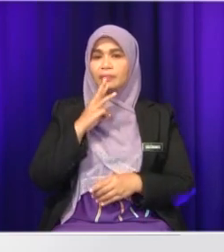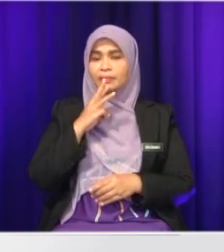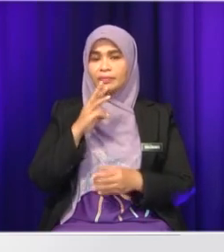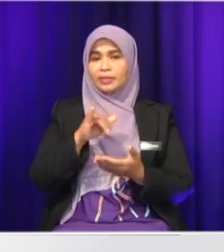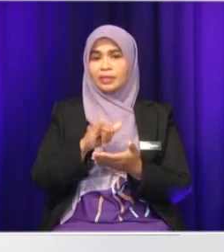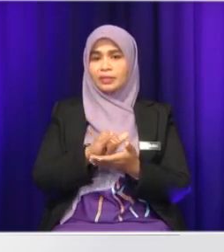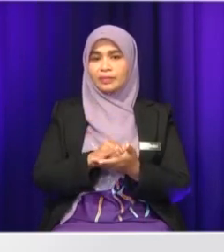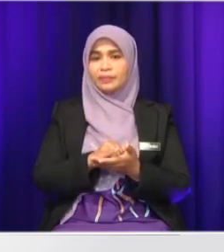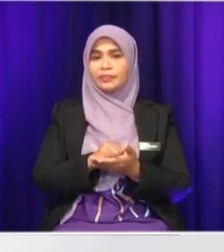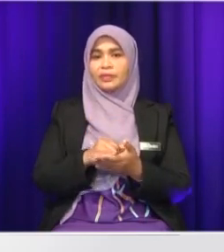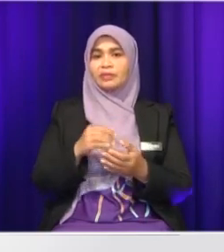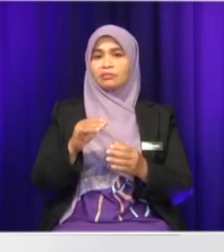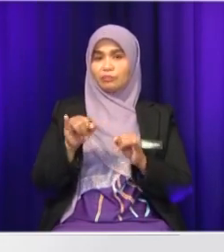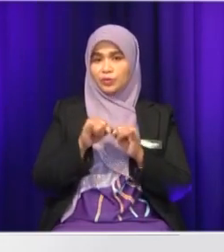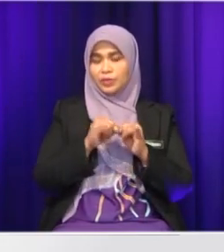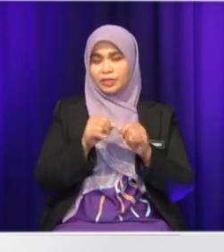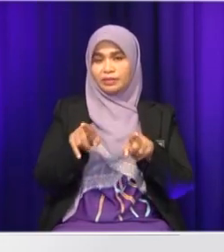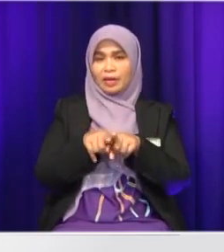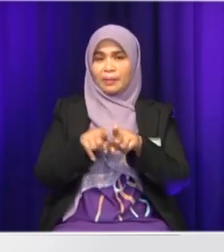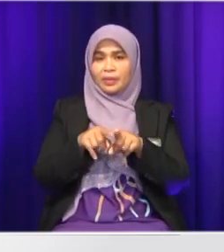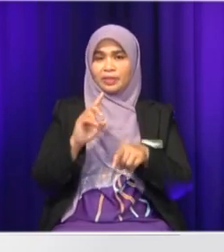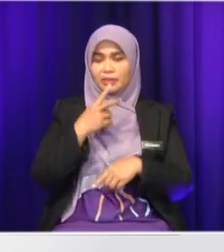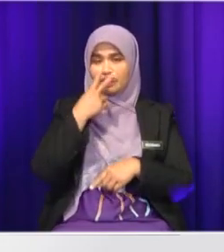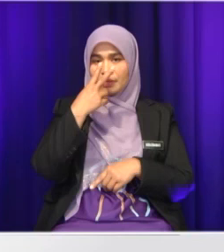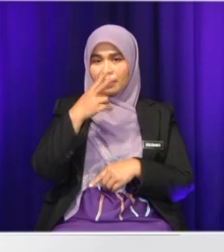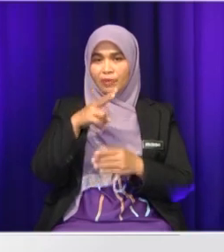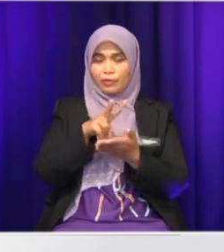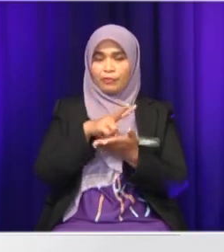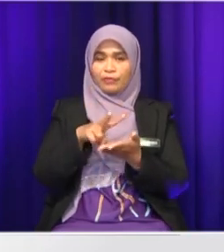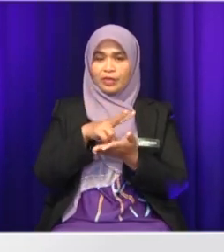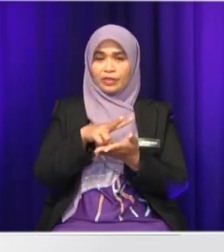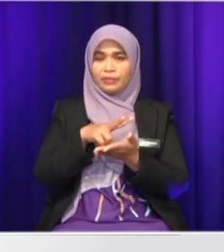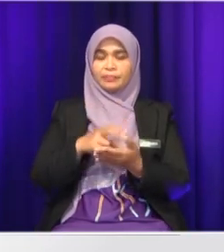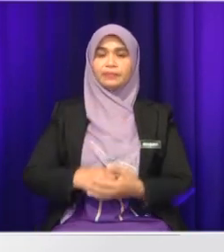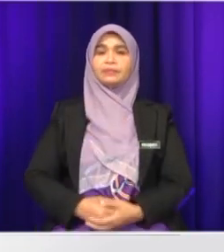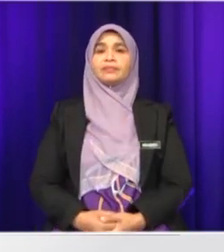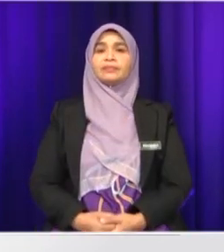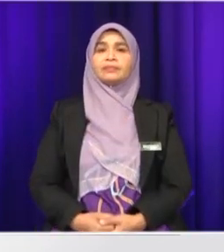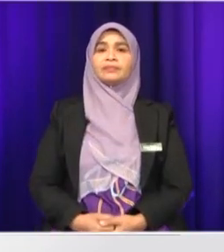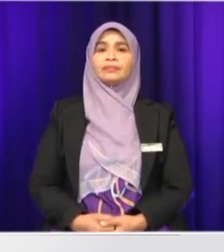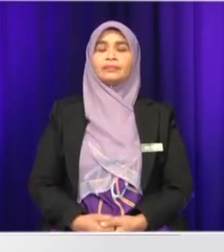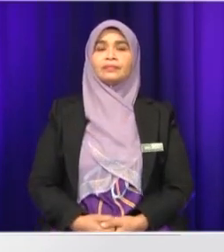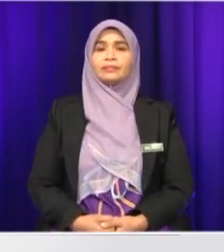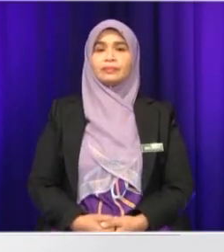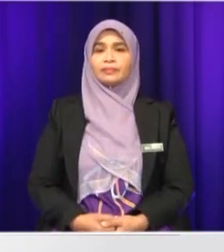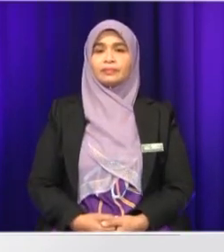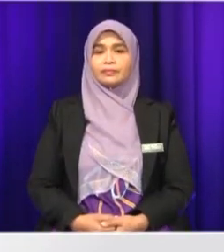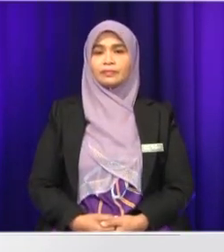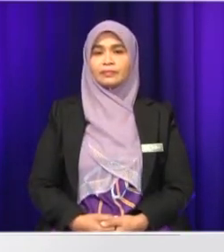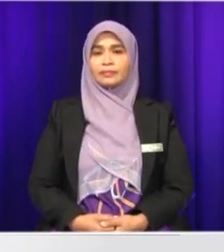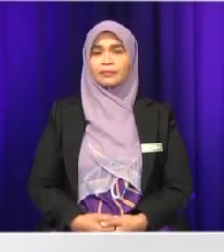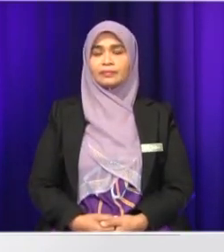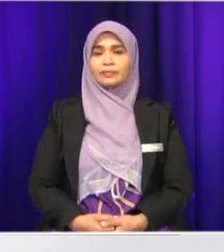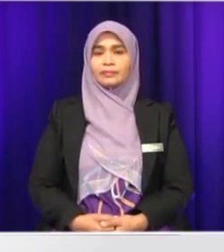kita melihat di video yang disediakan nah ini Oke so kita biarkan dia mendidih kepada